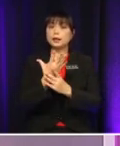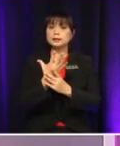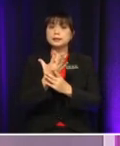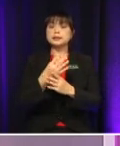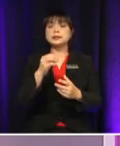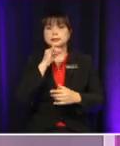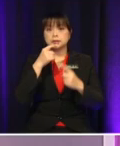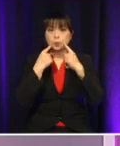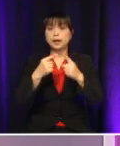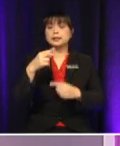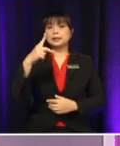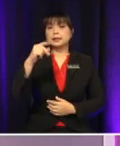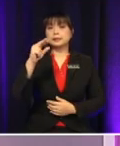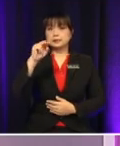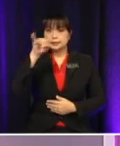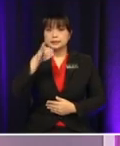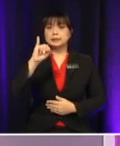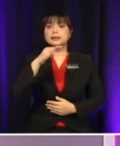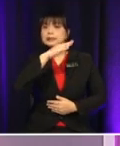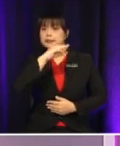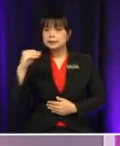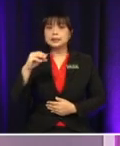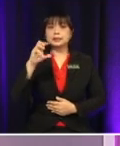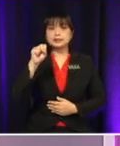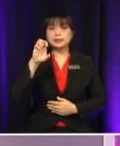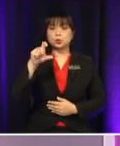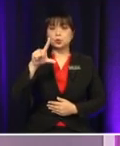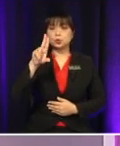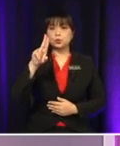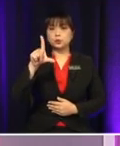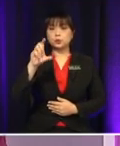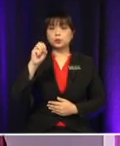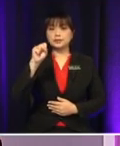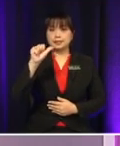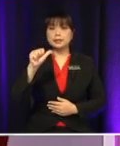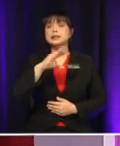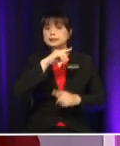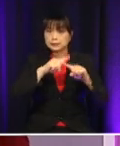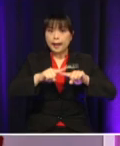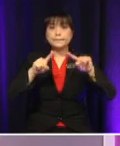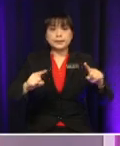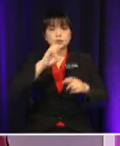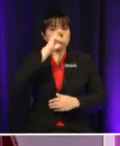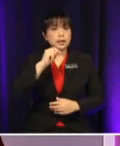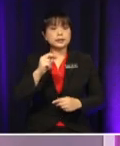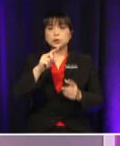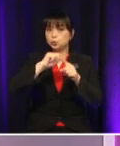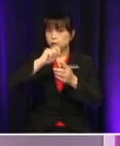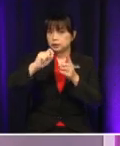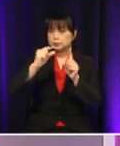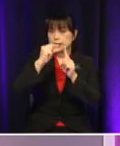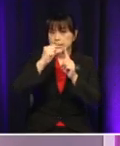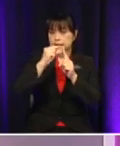bermaksud jawaban kita telah menjadi kita Panggil neroda Oke kepada khusus kepada hewan tuh naik hujan